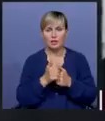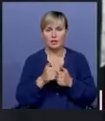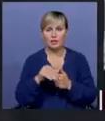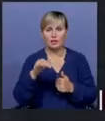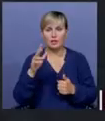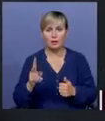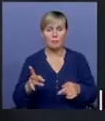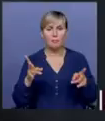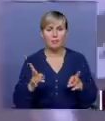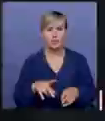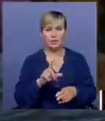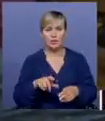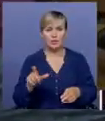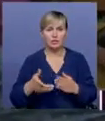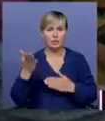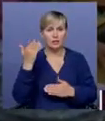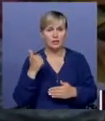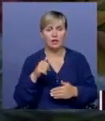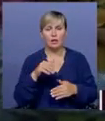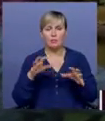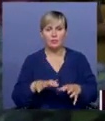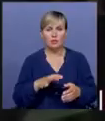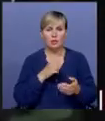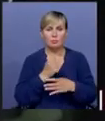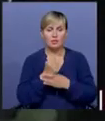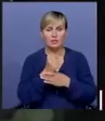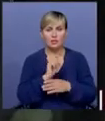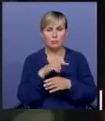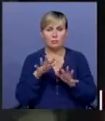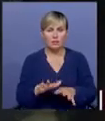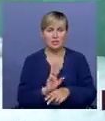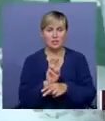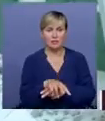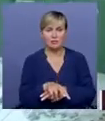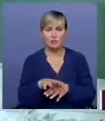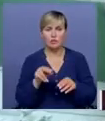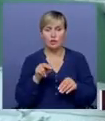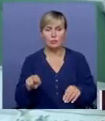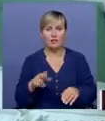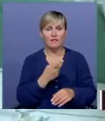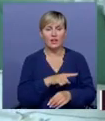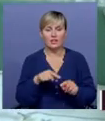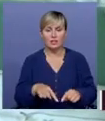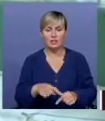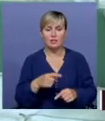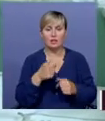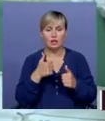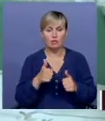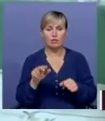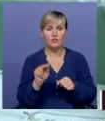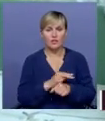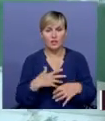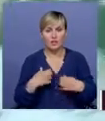сектора. Пострадавших жителей тогда президент поддержал лично, посетив место ЧП. Врачи здесь хорошие, вылечат